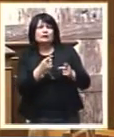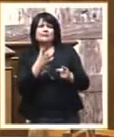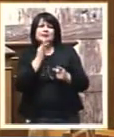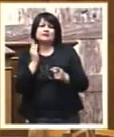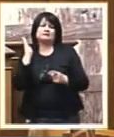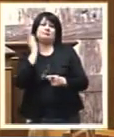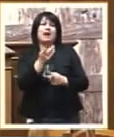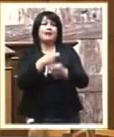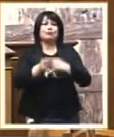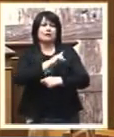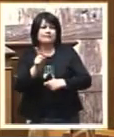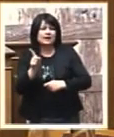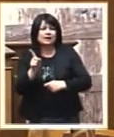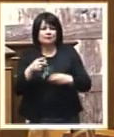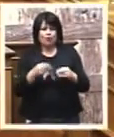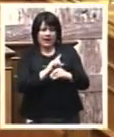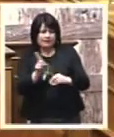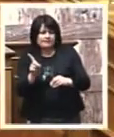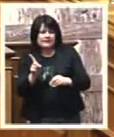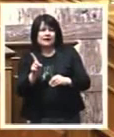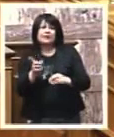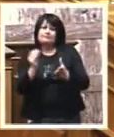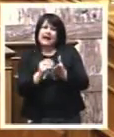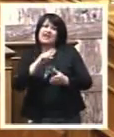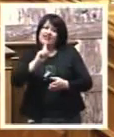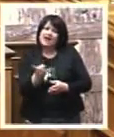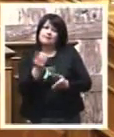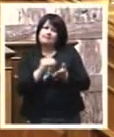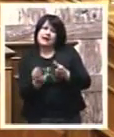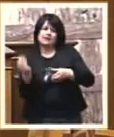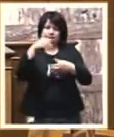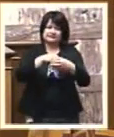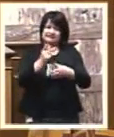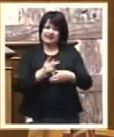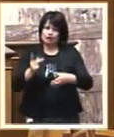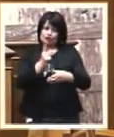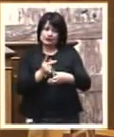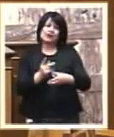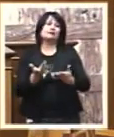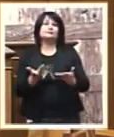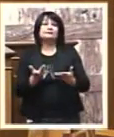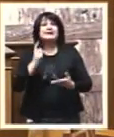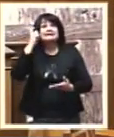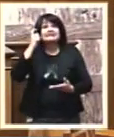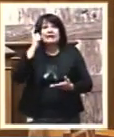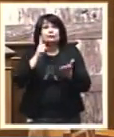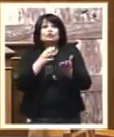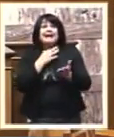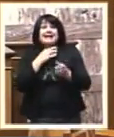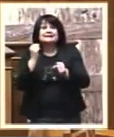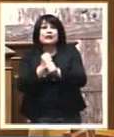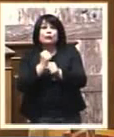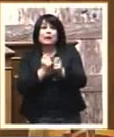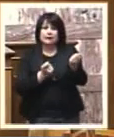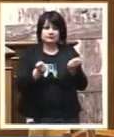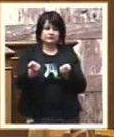της εμπορίας, άλλα για την κοινωνική επανένταξη και το σοφρονισμό. Φανταστείτε λοιπόν τη δουλειά και το συντονισμό που χρειαζόμαστε για να αντιμετωπίσουμε